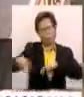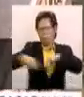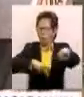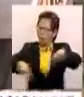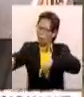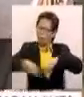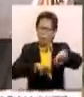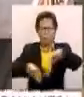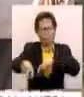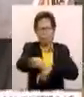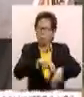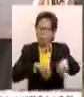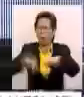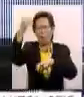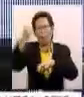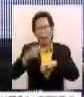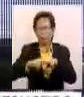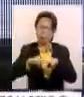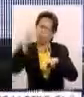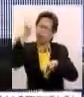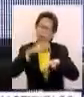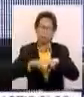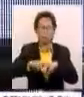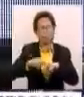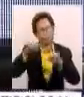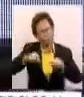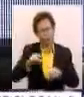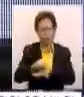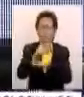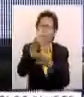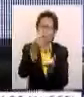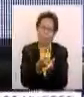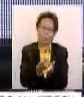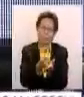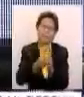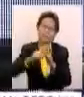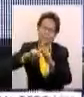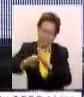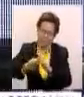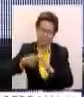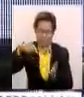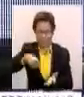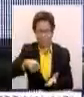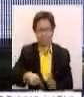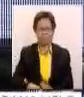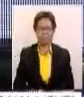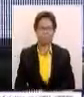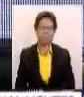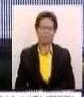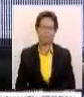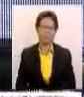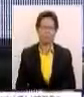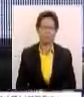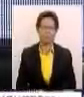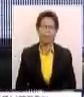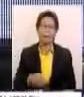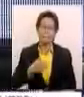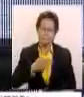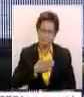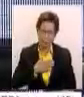boleh digunakan dengan pas yang diperkenalkan ini. Inilah